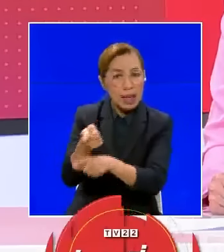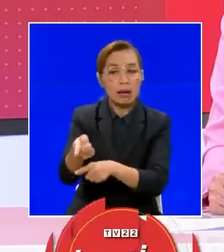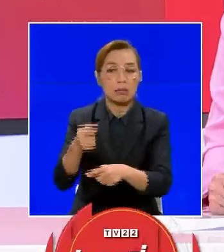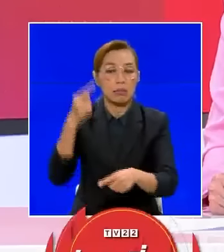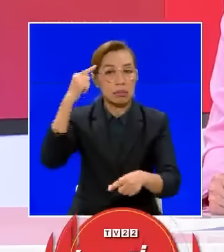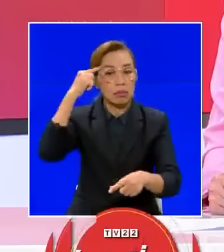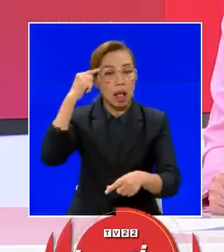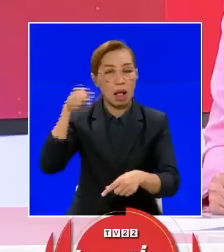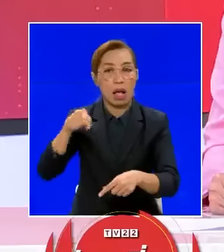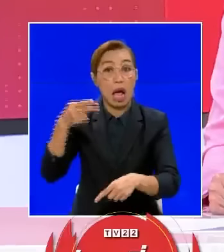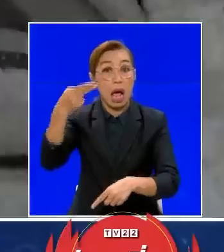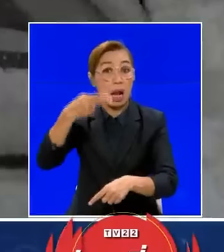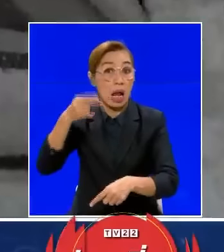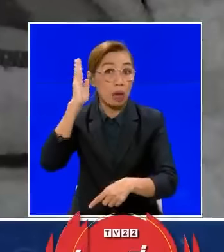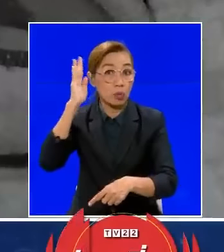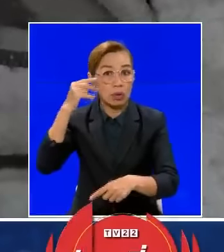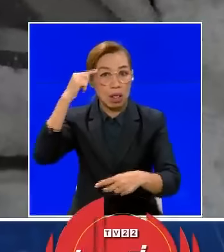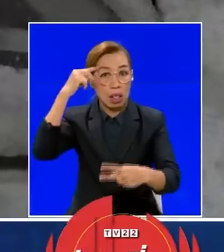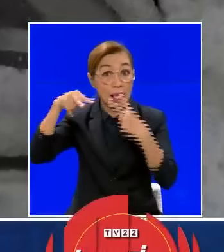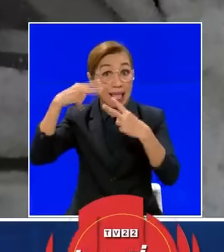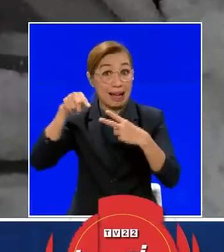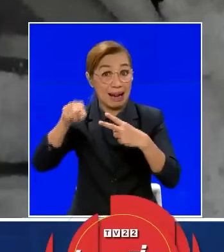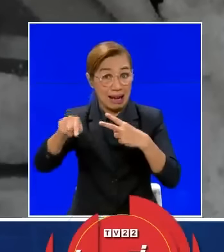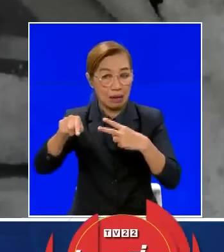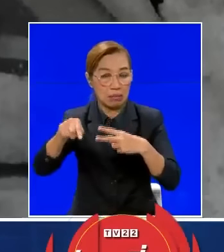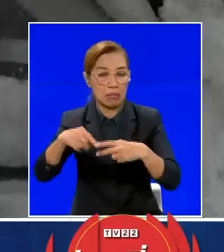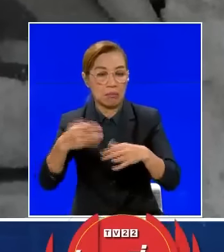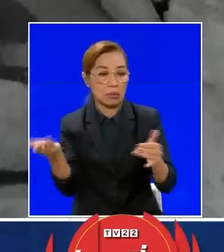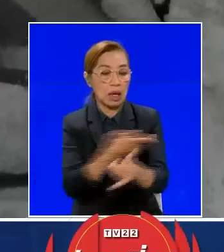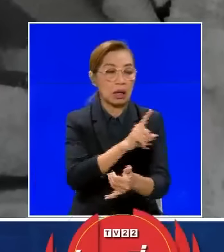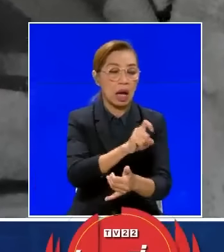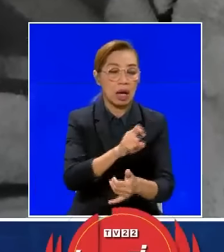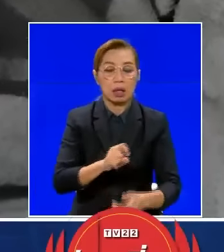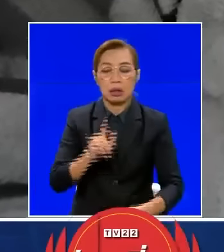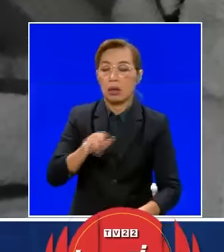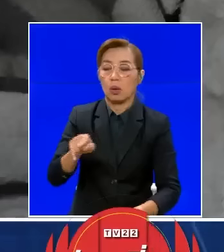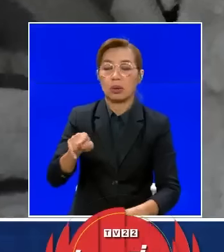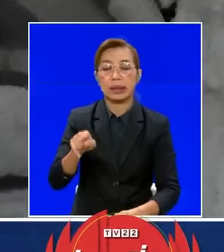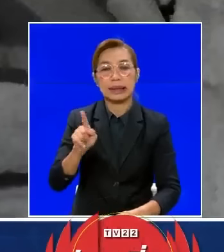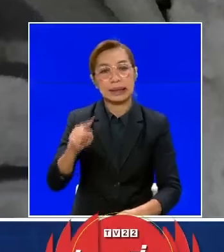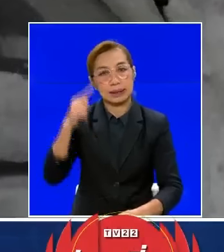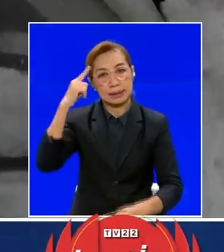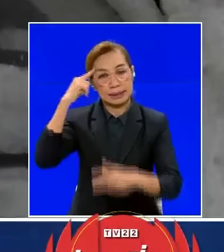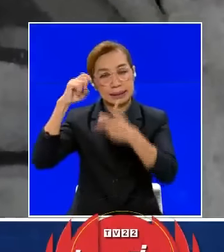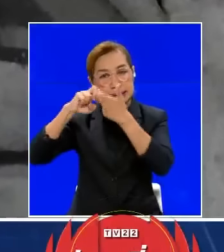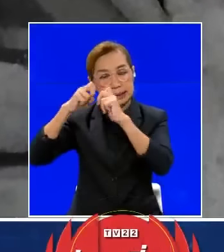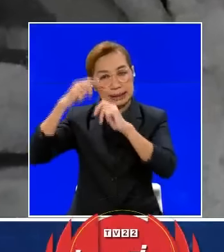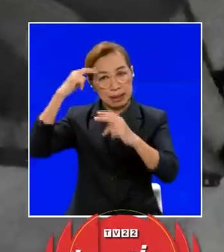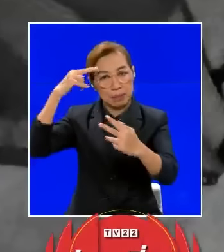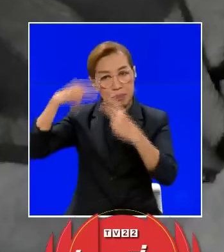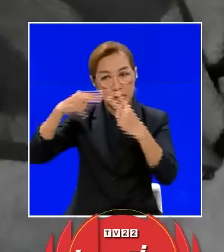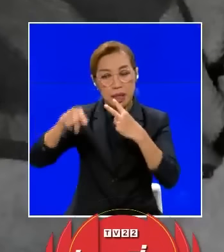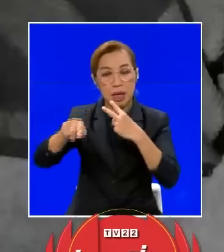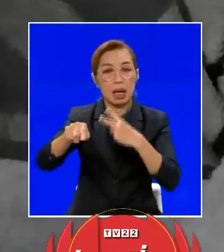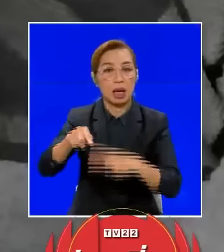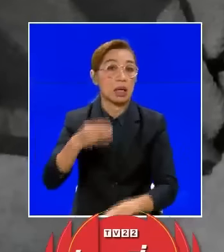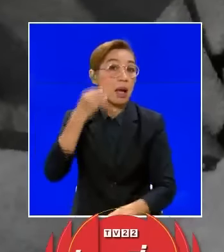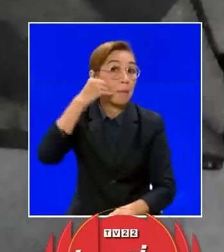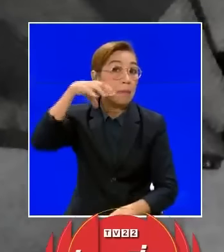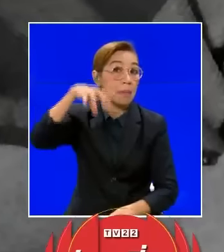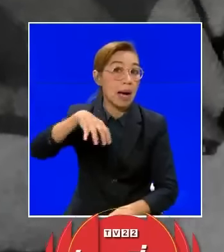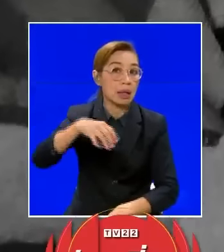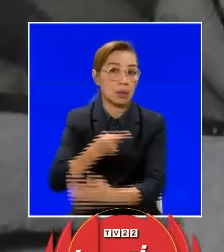ะเหตุการณ์นี้ทางญาติยอมรับว่าหลานชายป่วยเป็นสมาธิสั้นเกิดขึ้นที่ภูเก็ตค่ะที่บ้านพักแห่งหนึ่งเขา